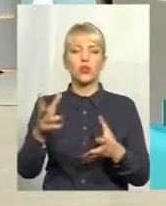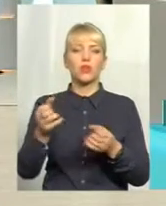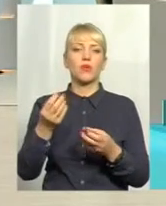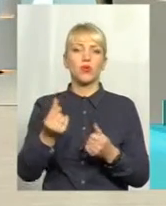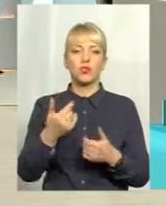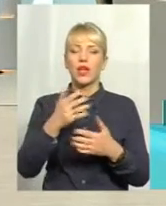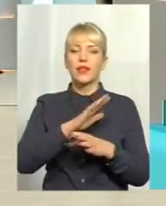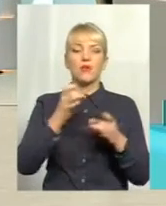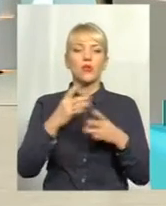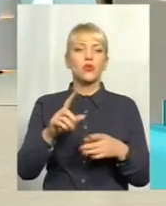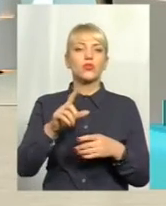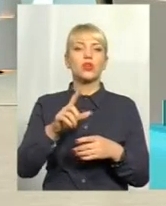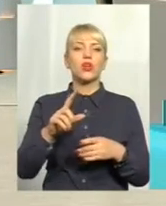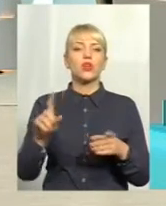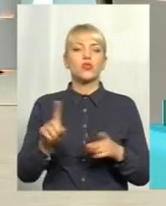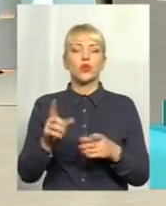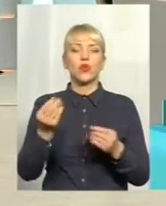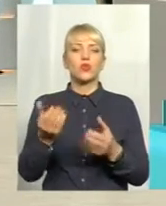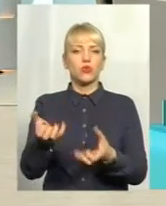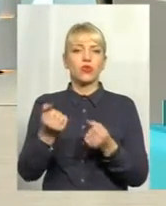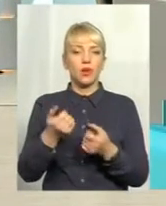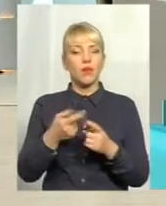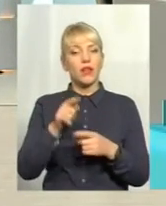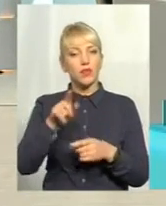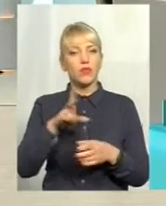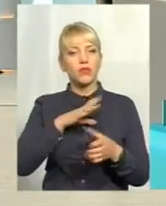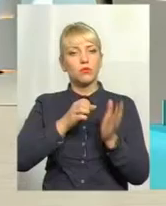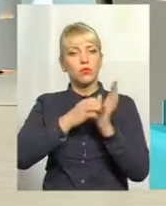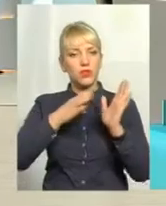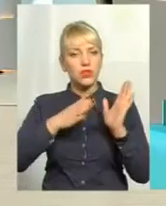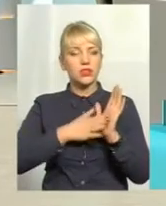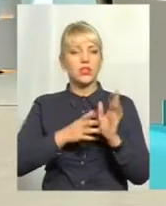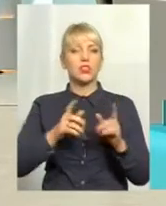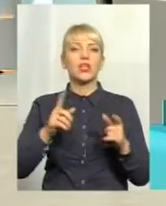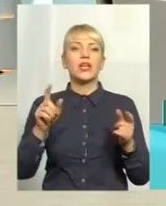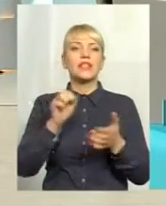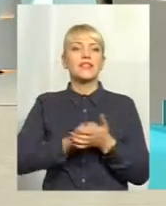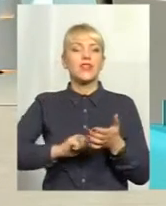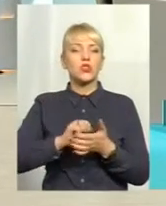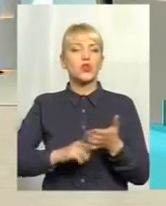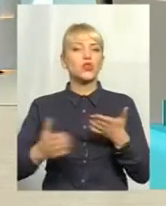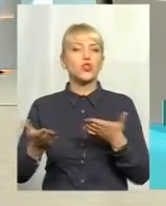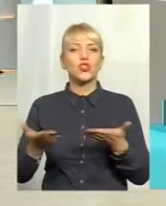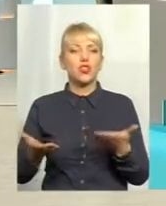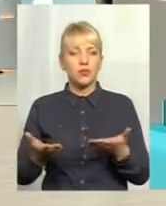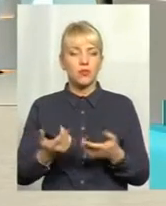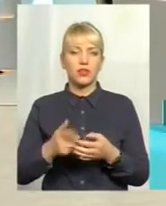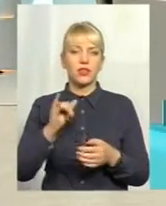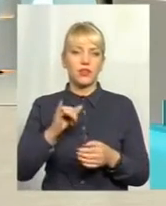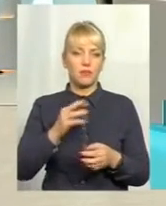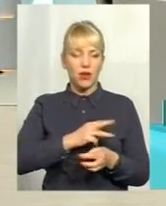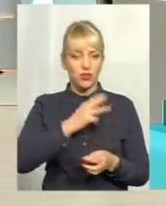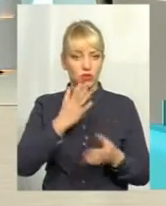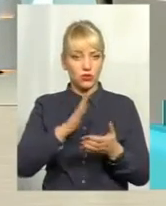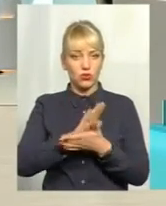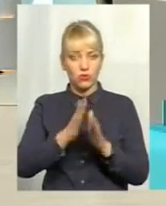кошти відшкодування, а в зв'язку з чим те відшкодування, там не зазначено, має бути зазначено в зв'язку з чим. І бажано вже, якщо домовилися